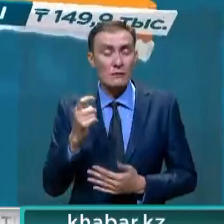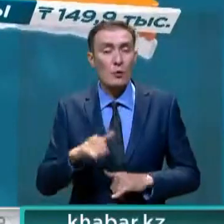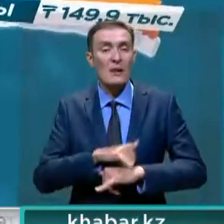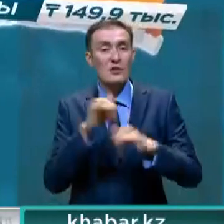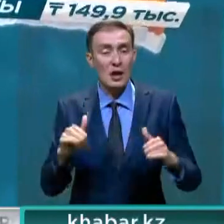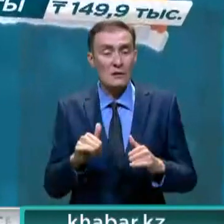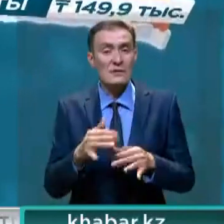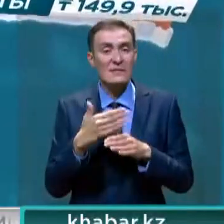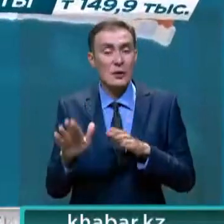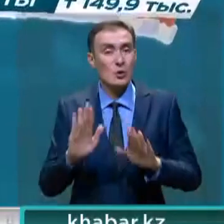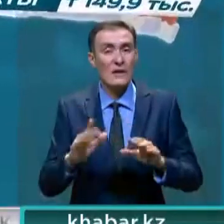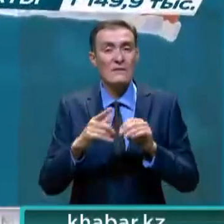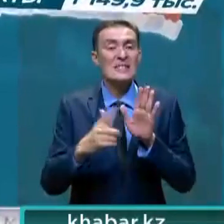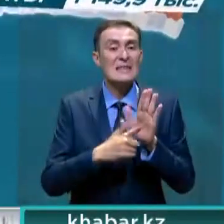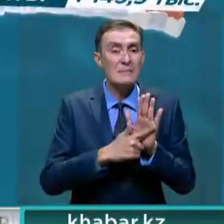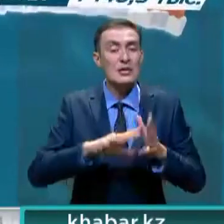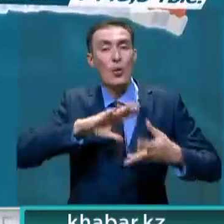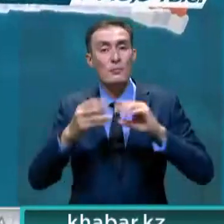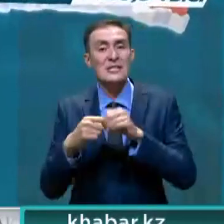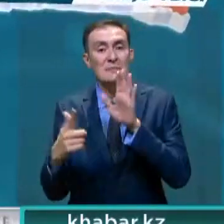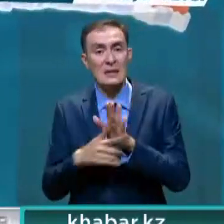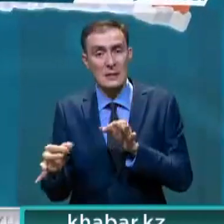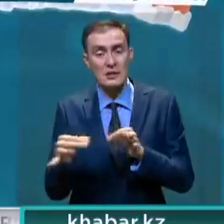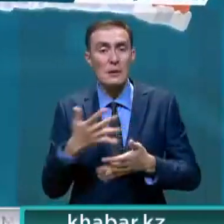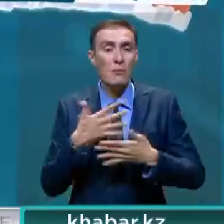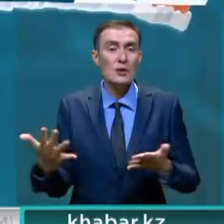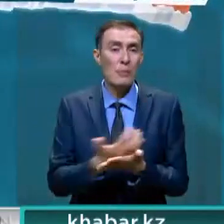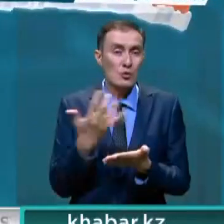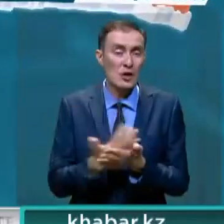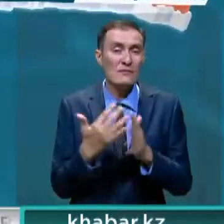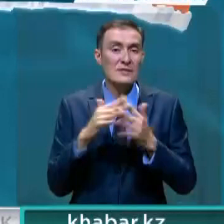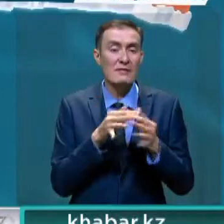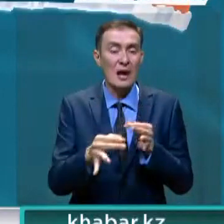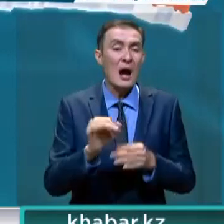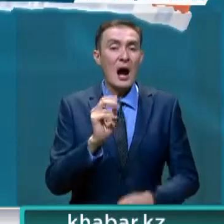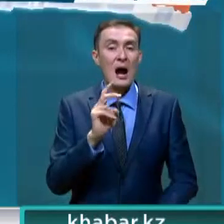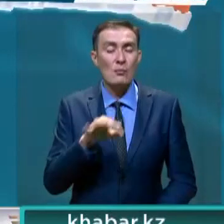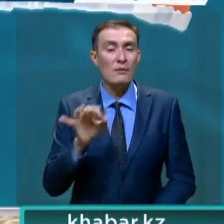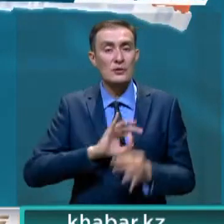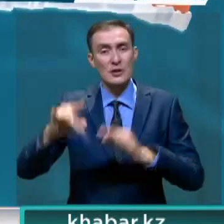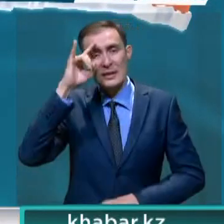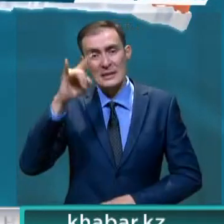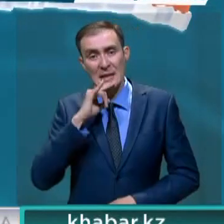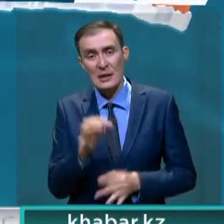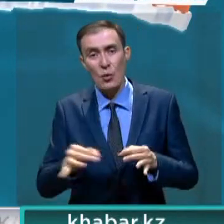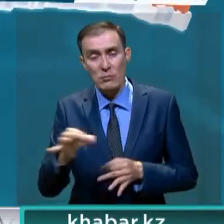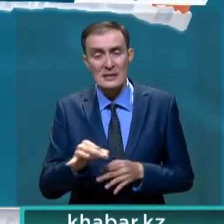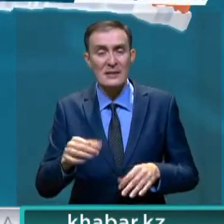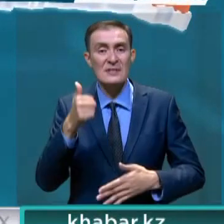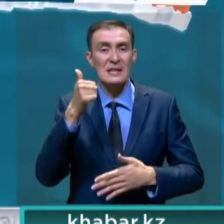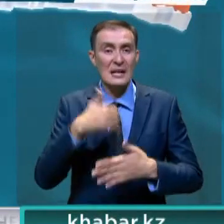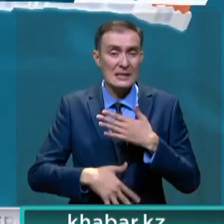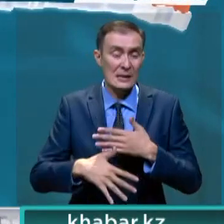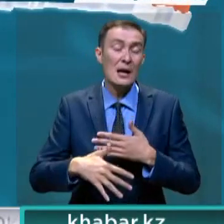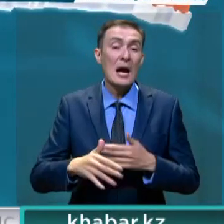по отрасли только в 7 из 17 регионов. Больше всего получают аграрии Акмолинская, Восточно-Казахстанская области и в